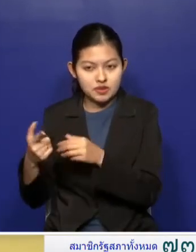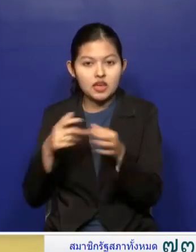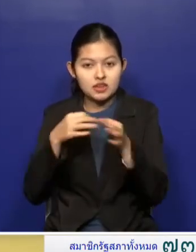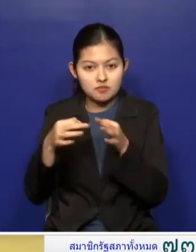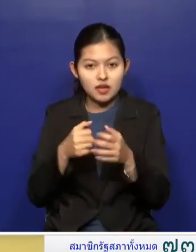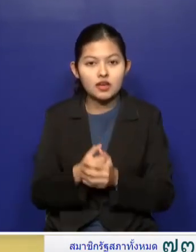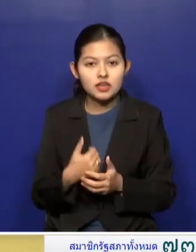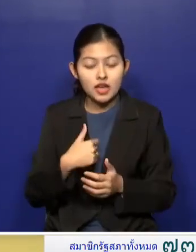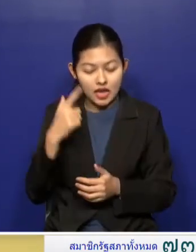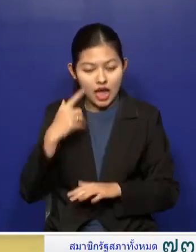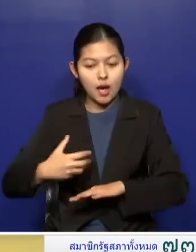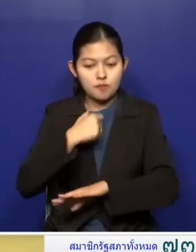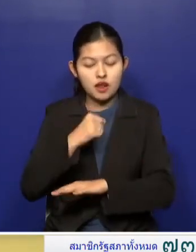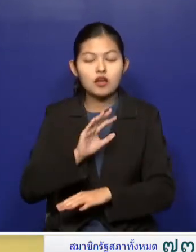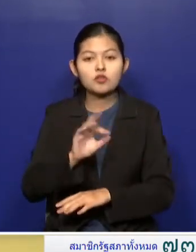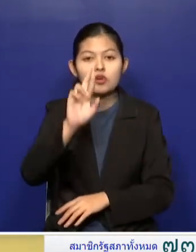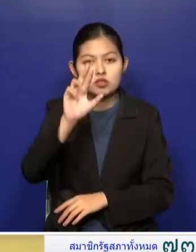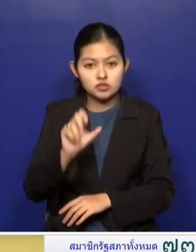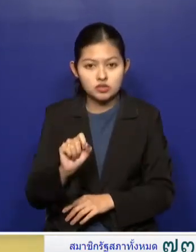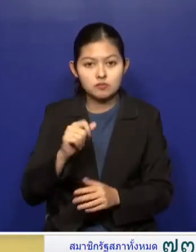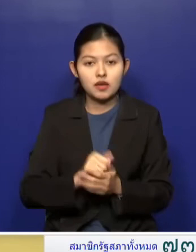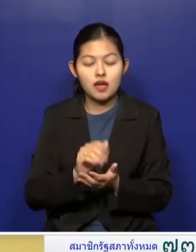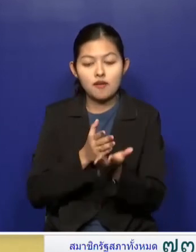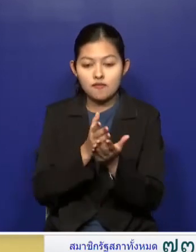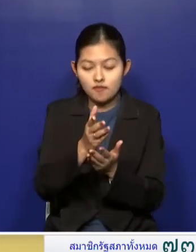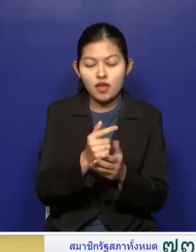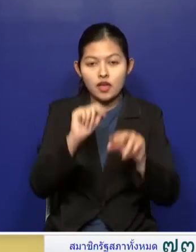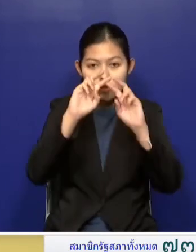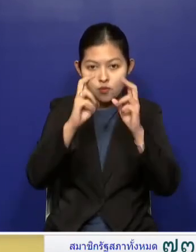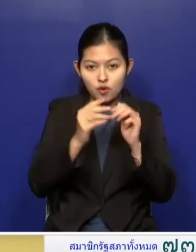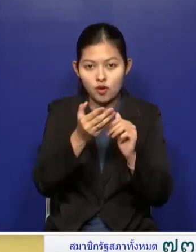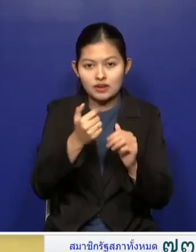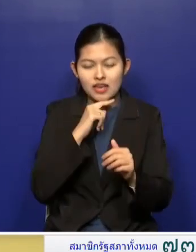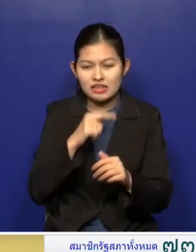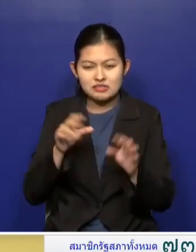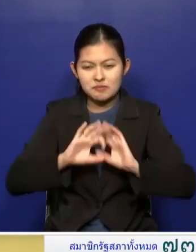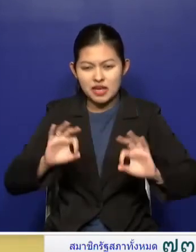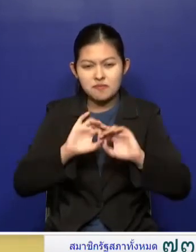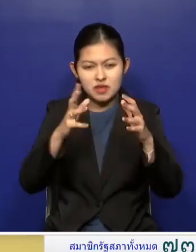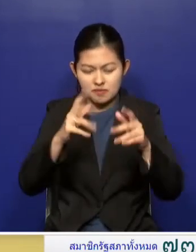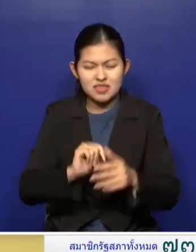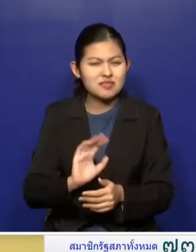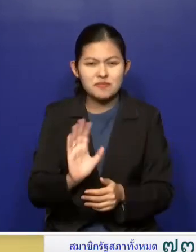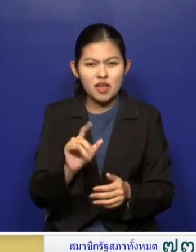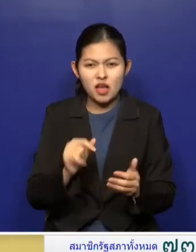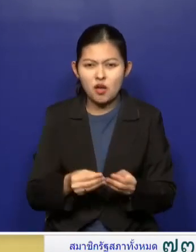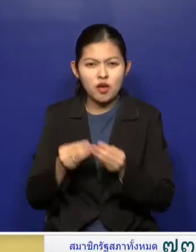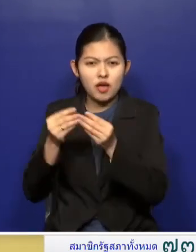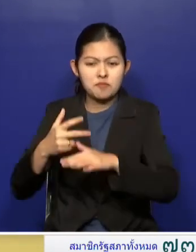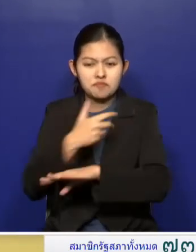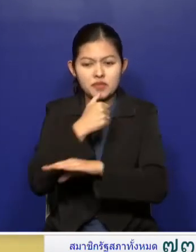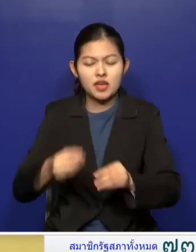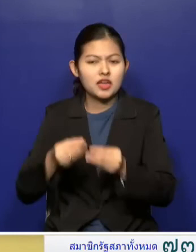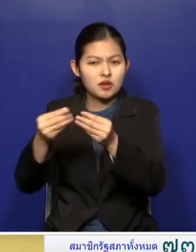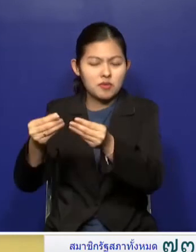ว่าอำนาจของรัฐสภาของฝ่ายนิติบัญญัติถ้าไม่จำเป็นจริงๆเราอยากเอาอำนาจนี้ไปให้คนอื่นเขา